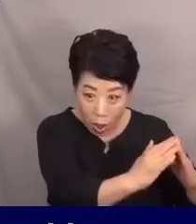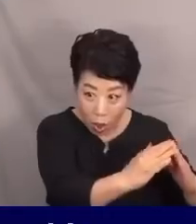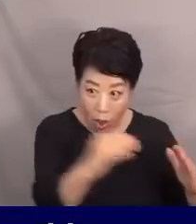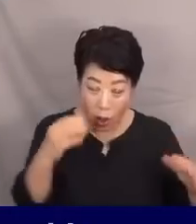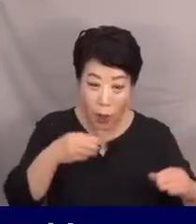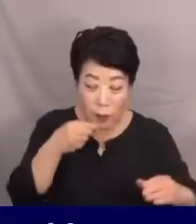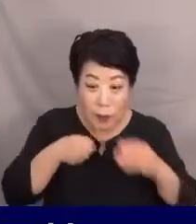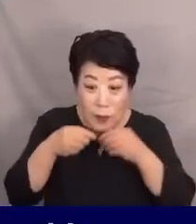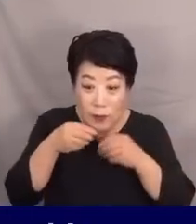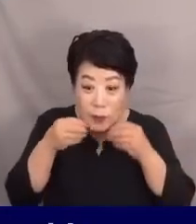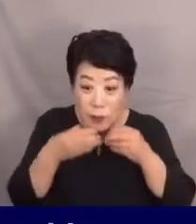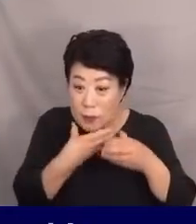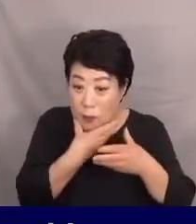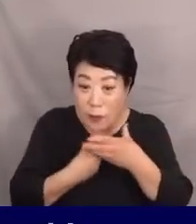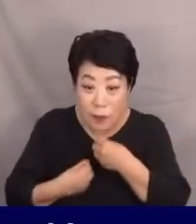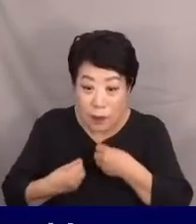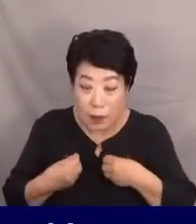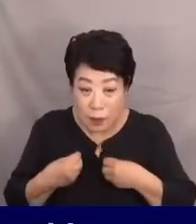그리고 나서 바로